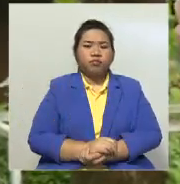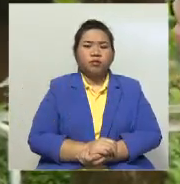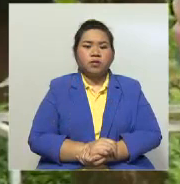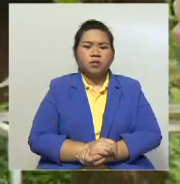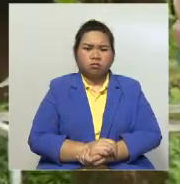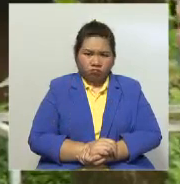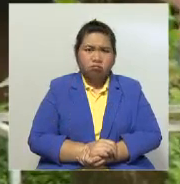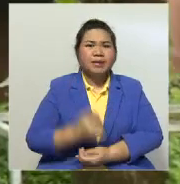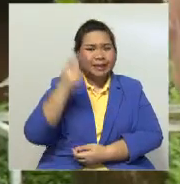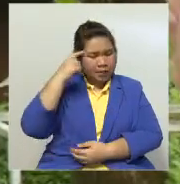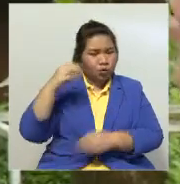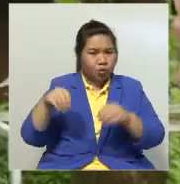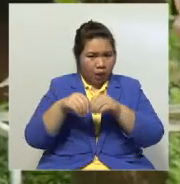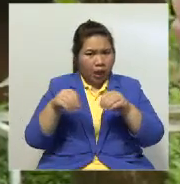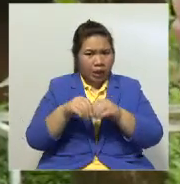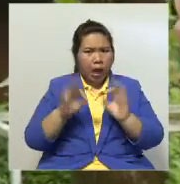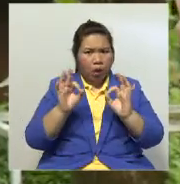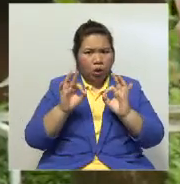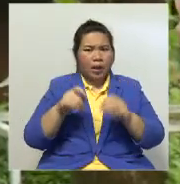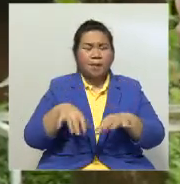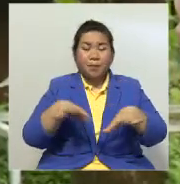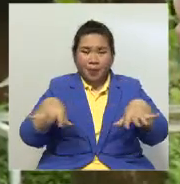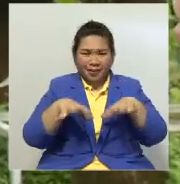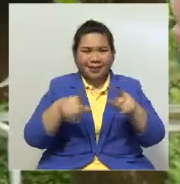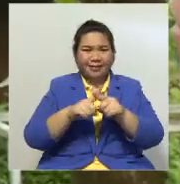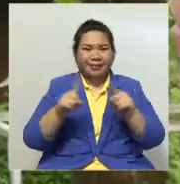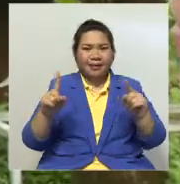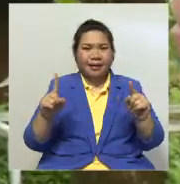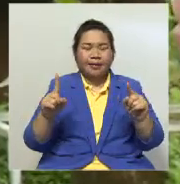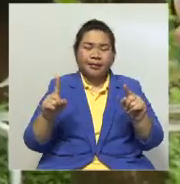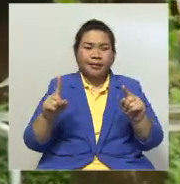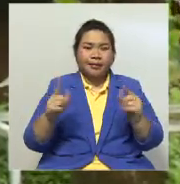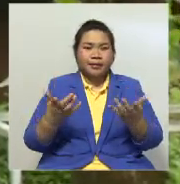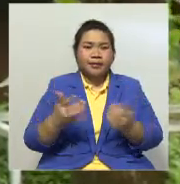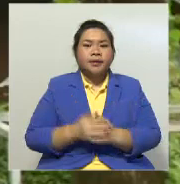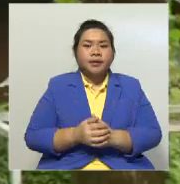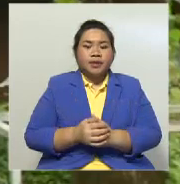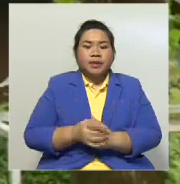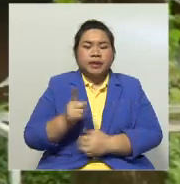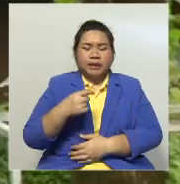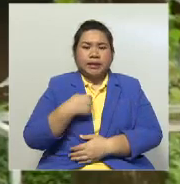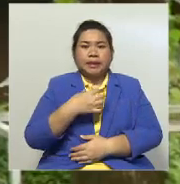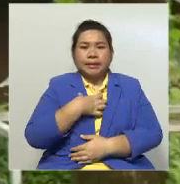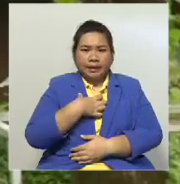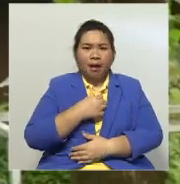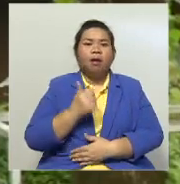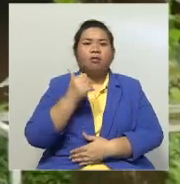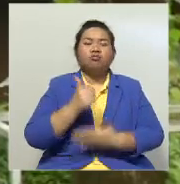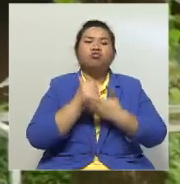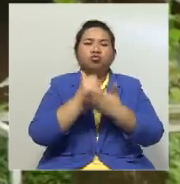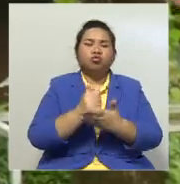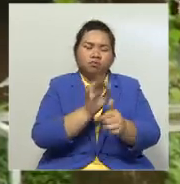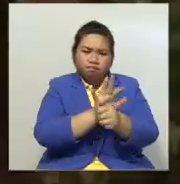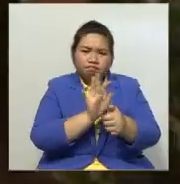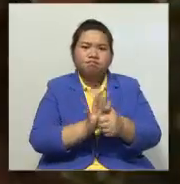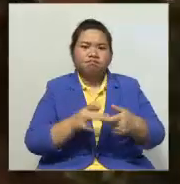าเกือบจะปกตินะครับเกือบจะปกติเพียงแต่ว่าจริงๆแล้วเราอยากไปดูแลเขาในเรื่องจิตใจด้ว